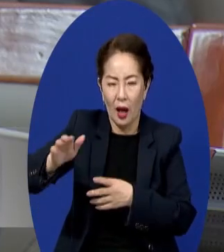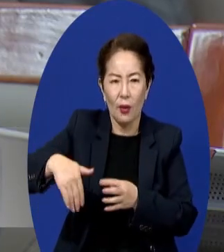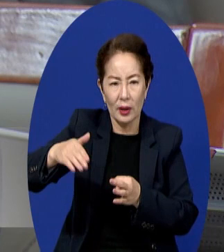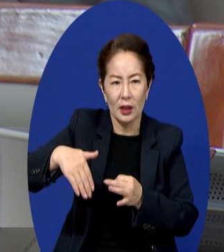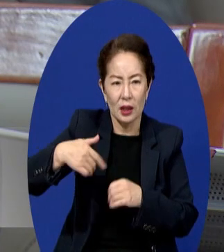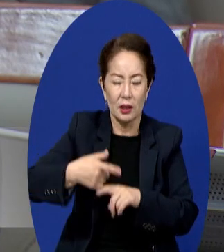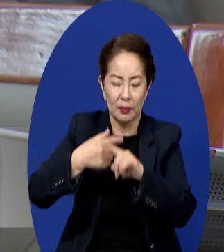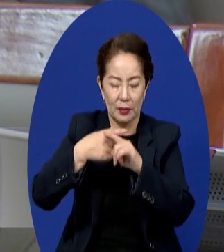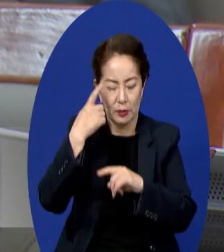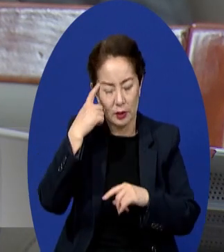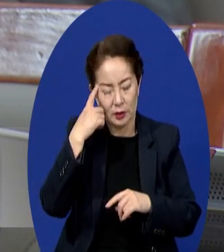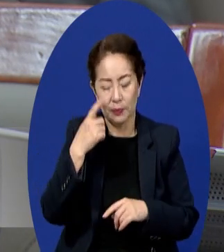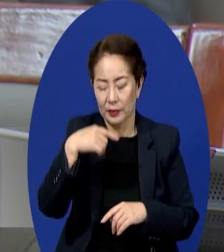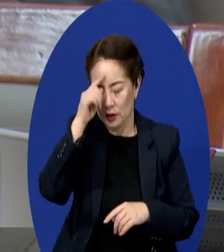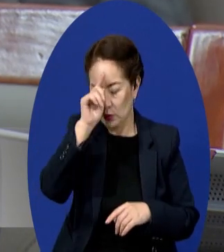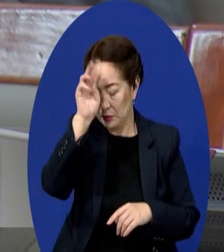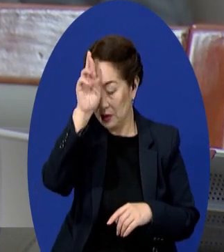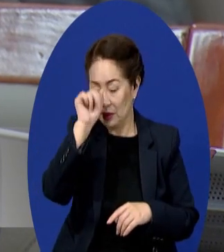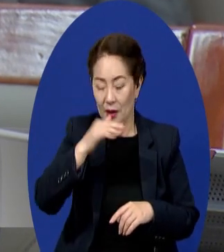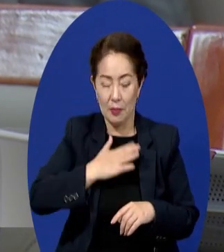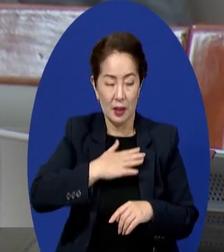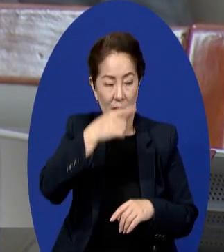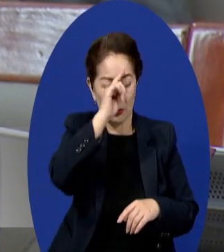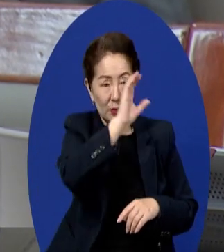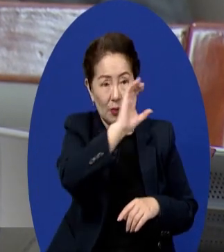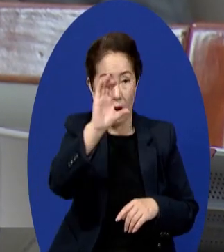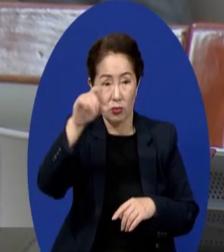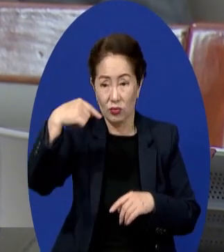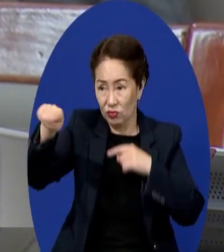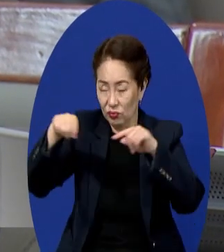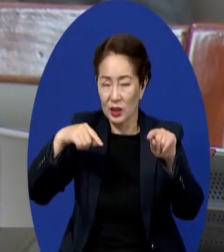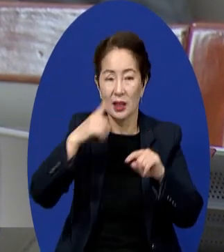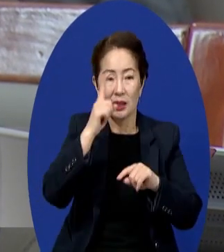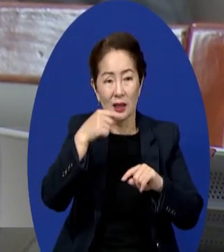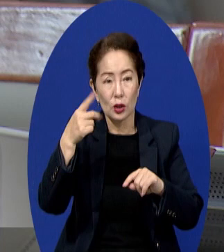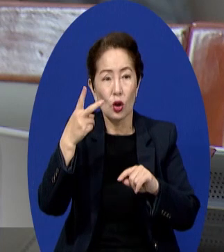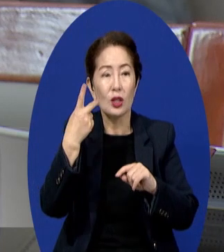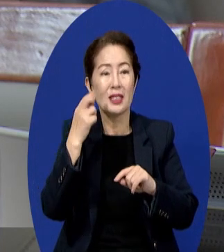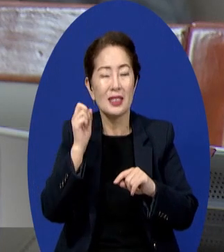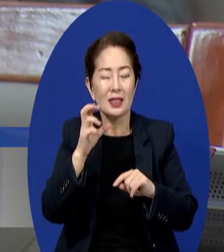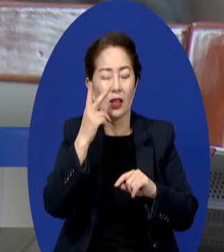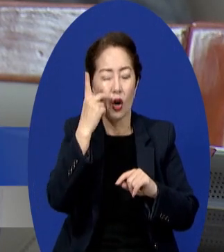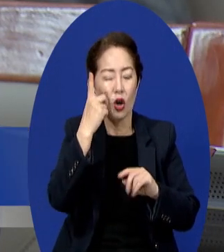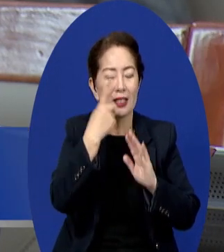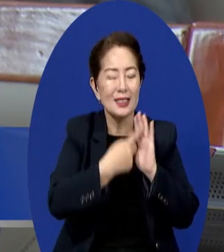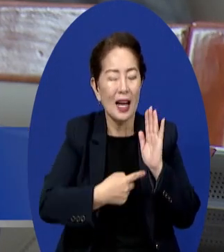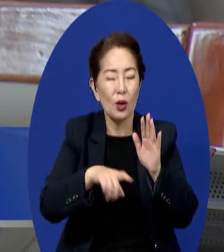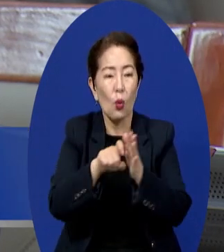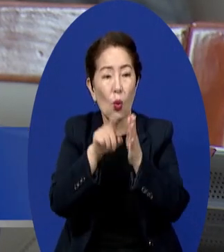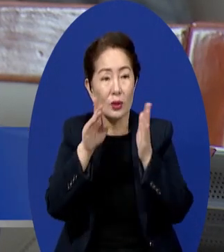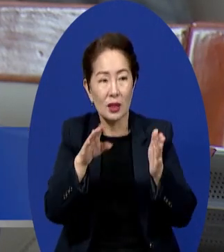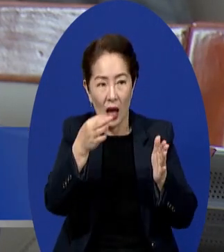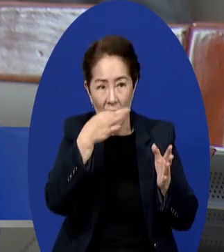мэндийн яамнаас эрүүл мэндийн байгууллагуудыг 1-2 сарын эм эмнэлгийн хэрэгслийн нөөцийг бүрдүүлэх гэсэн тийм албан